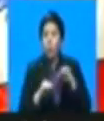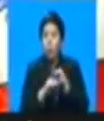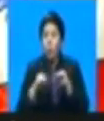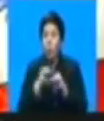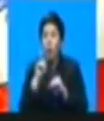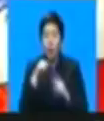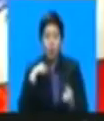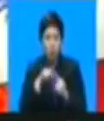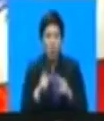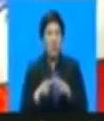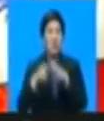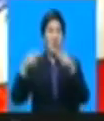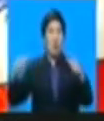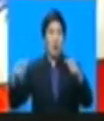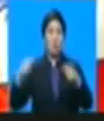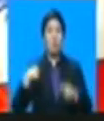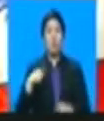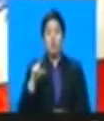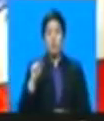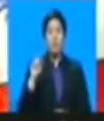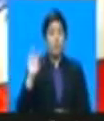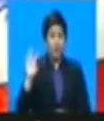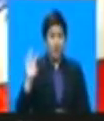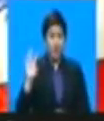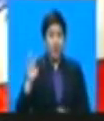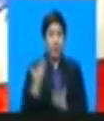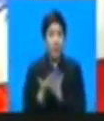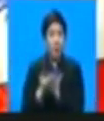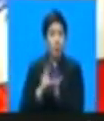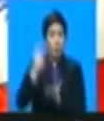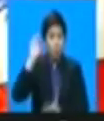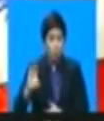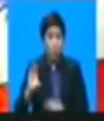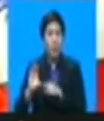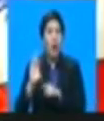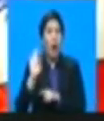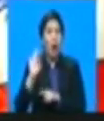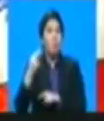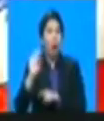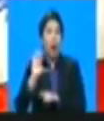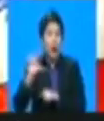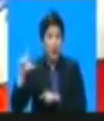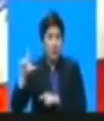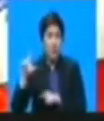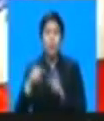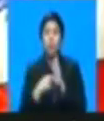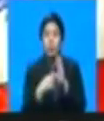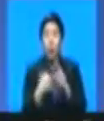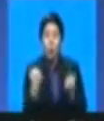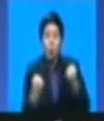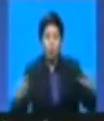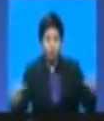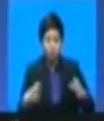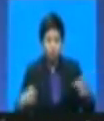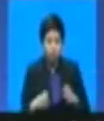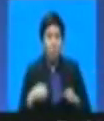หรือผู้ใหญ่จนหรือรวยอาชีพอะไรก็ตามทุกคนสามารถมีส่วนร่วมในการพัฒนาประเทศสังคมและชุม